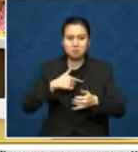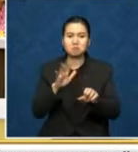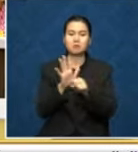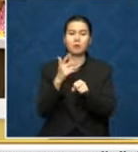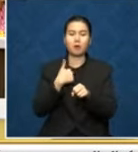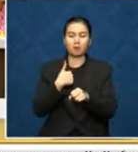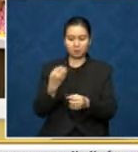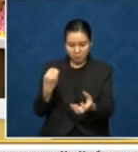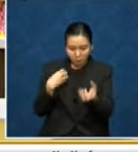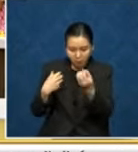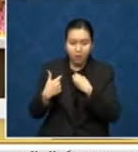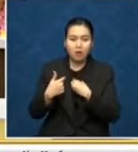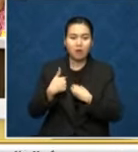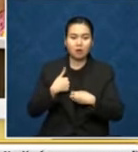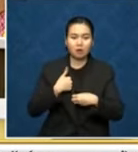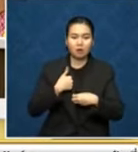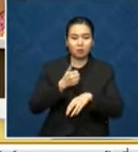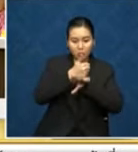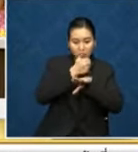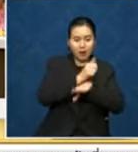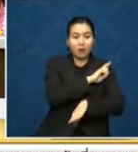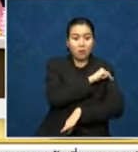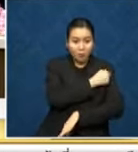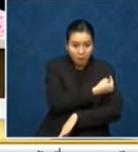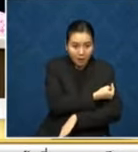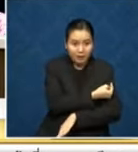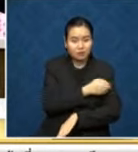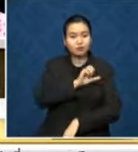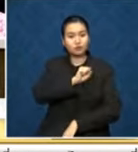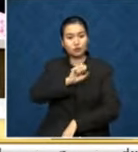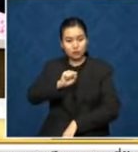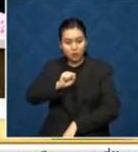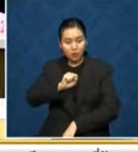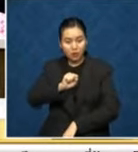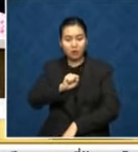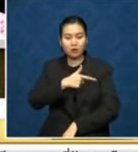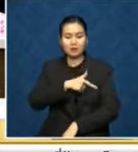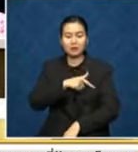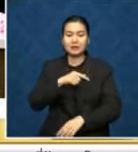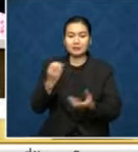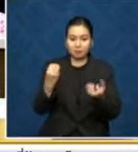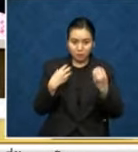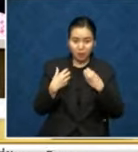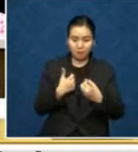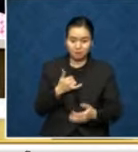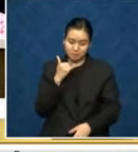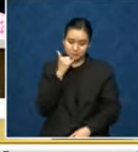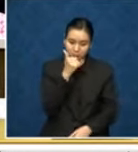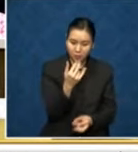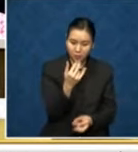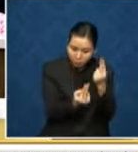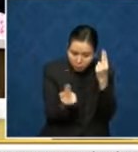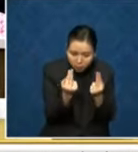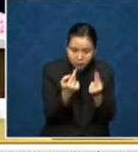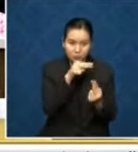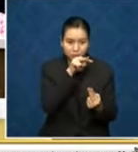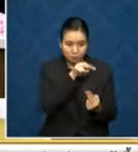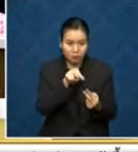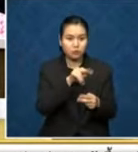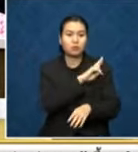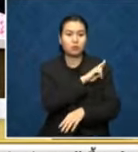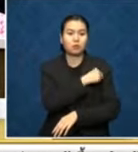ได้รับทราบจากท่านผู้อำนวยการโรงพยาบาลจากท่านสสนายธานินทร์นวลวัฒน์กับผมได้ลงไปพื้นที่จริงได้ไปดูโร